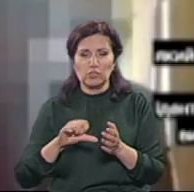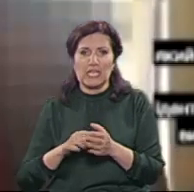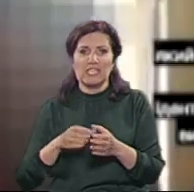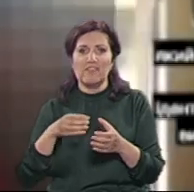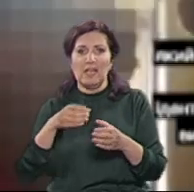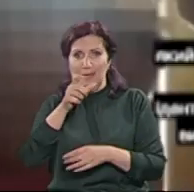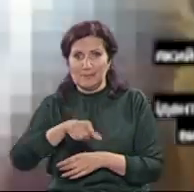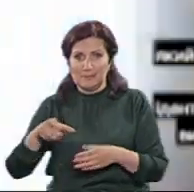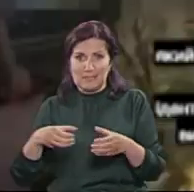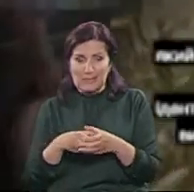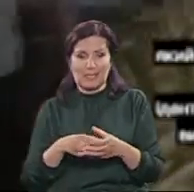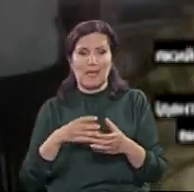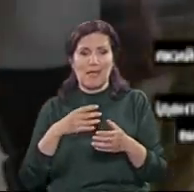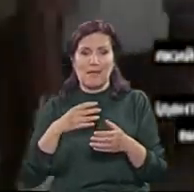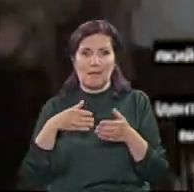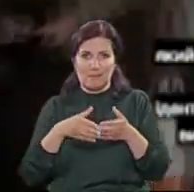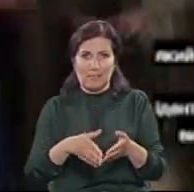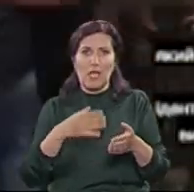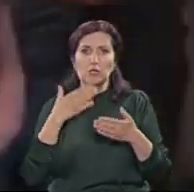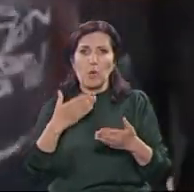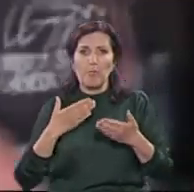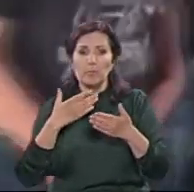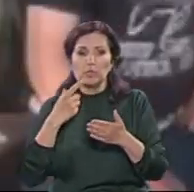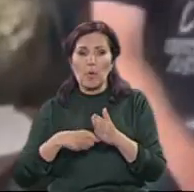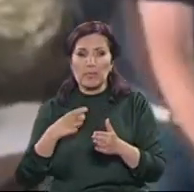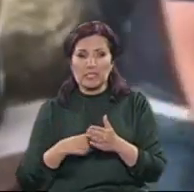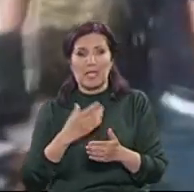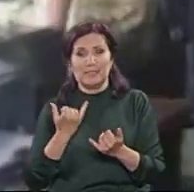членів танкера допитали. Наразі готується клопотання до суду про арешт танкера.